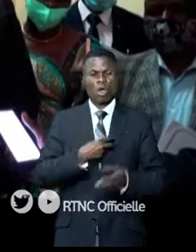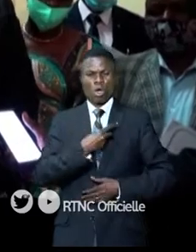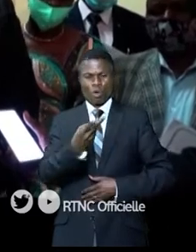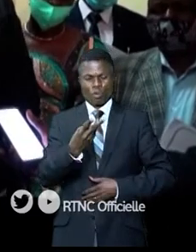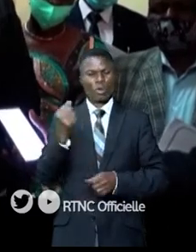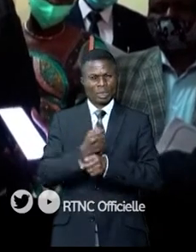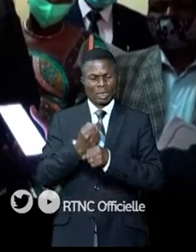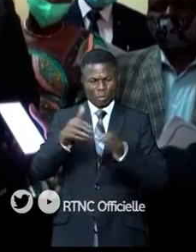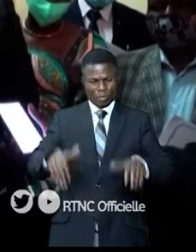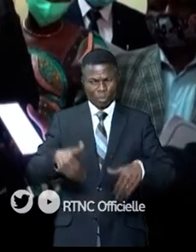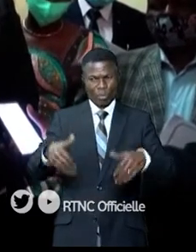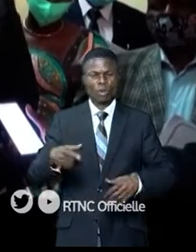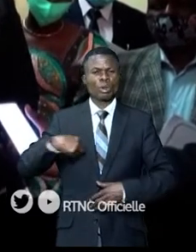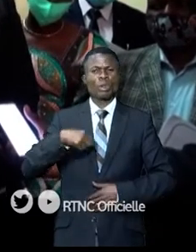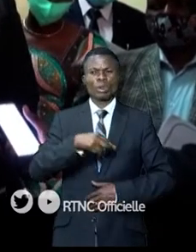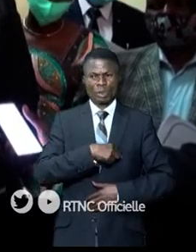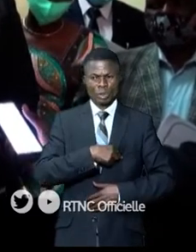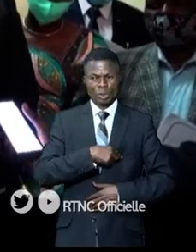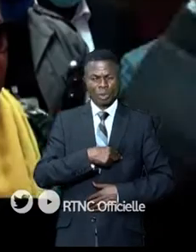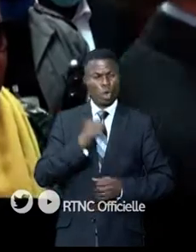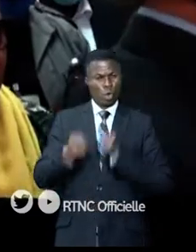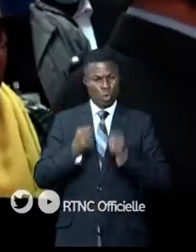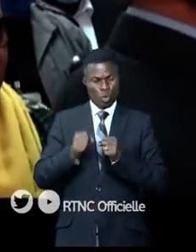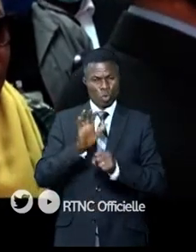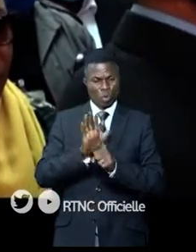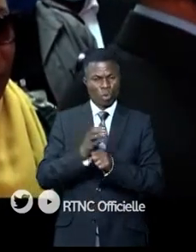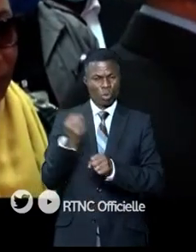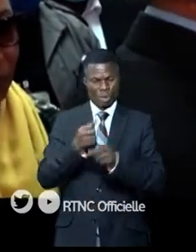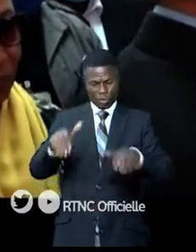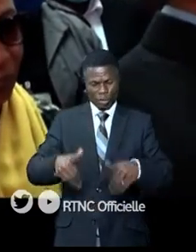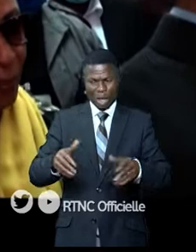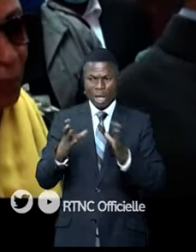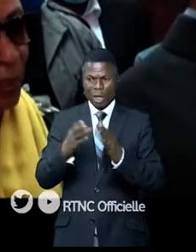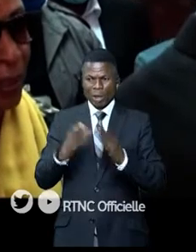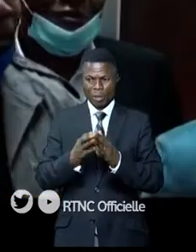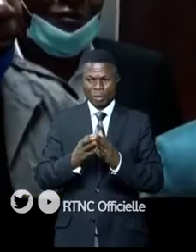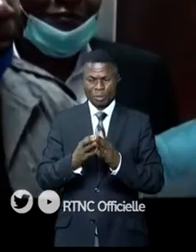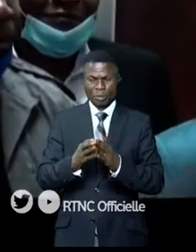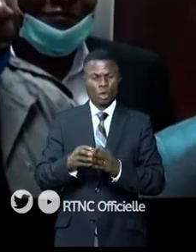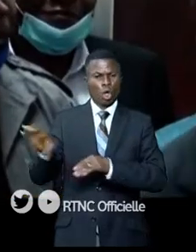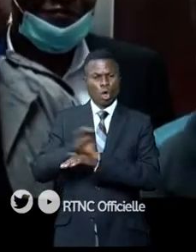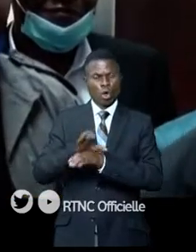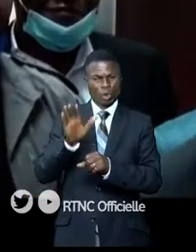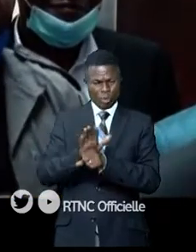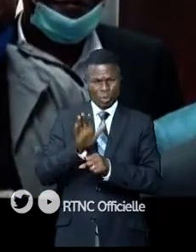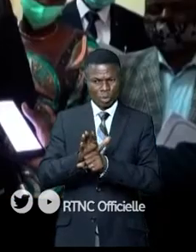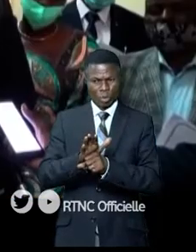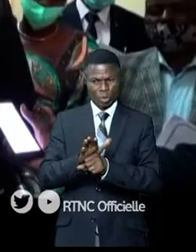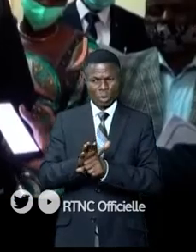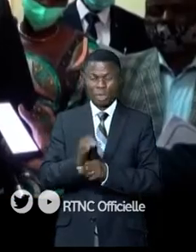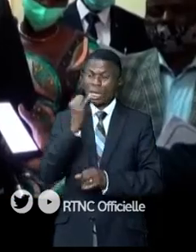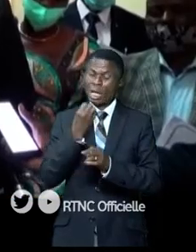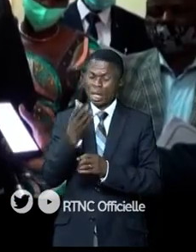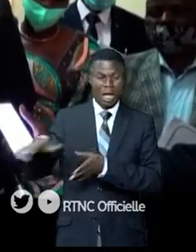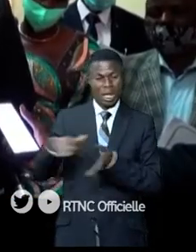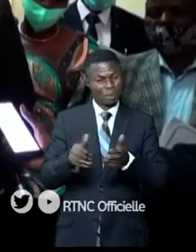agro-pastorale. Nous avons donc un fort dynamisme au sein de l'agriculture, mais avec une des préoccupations toujours, c'est que sans avoir des